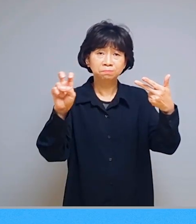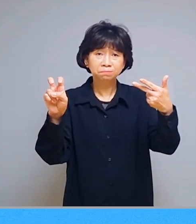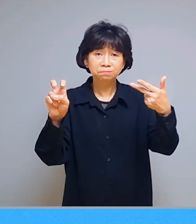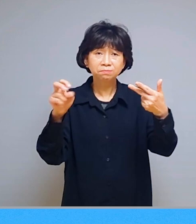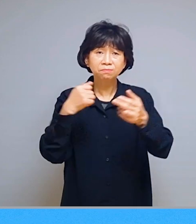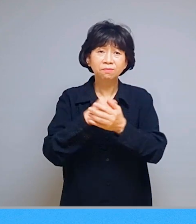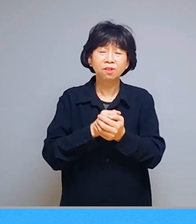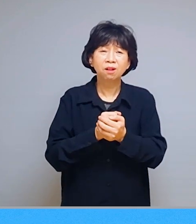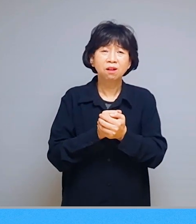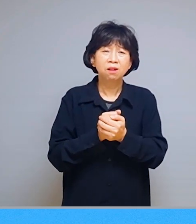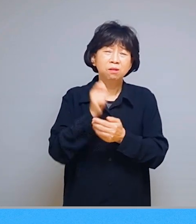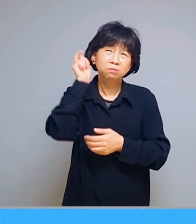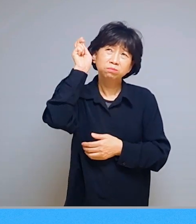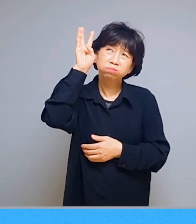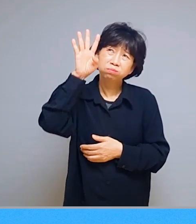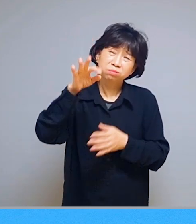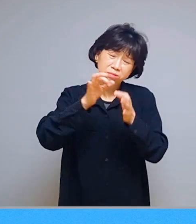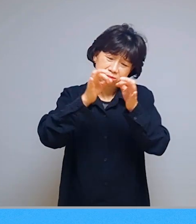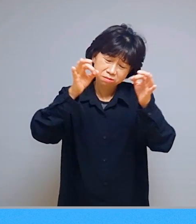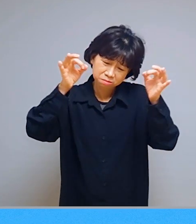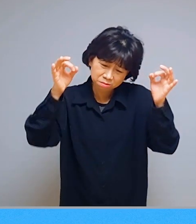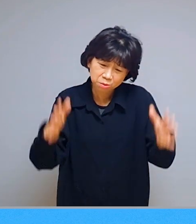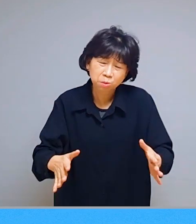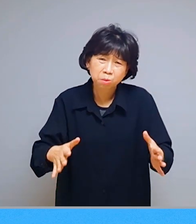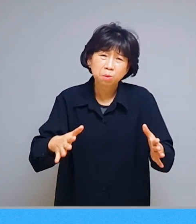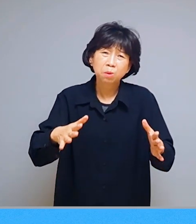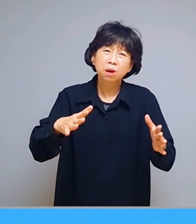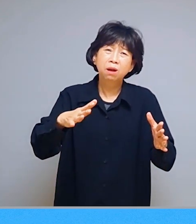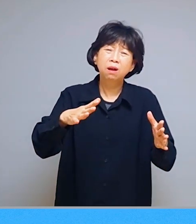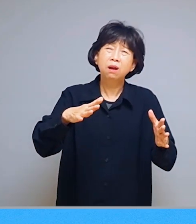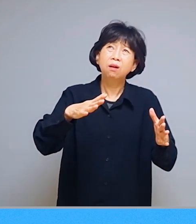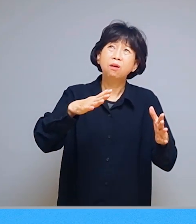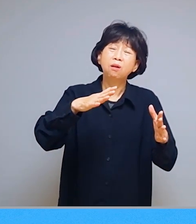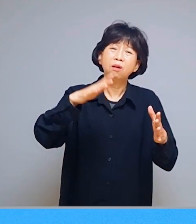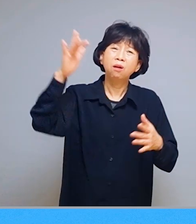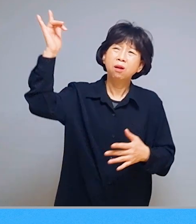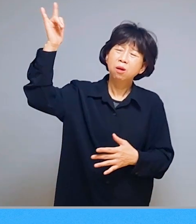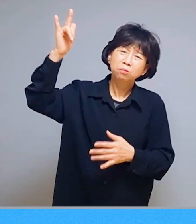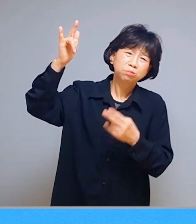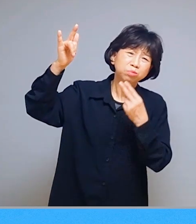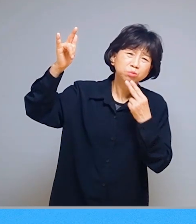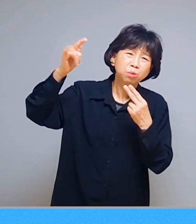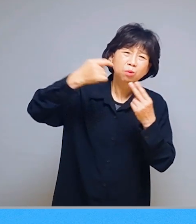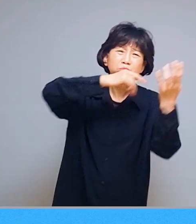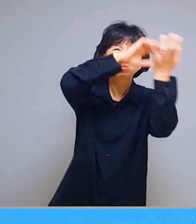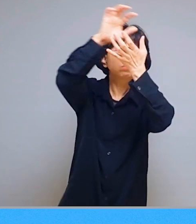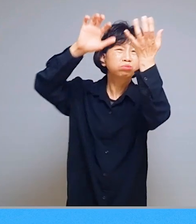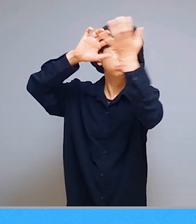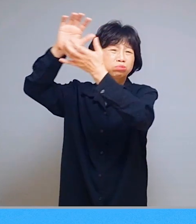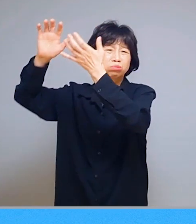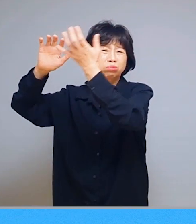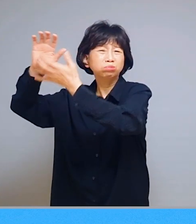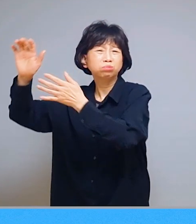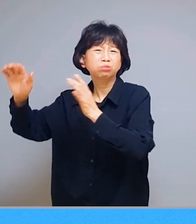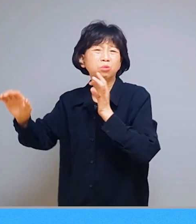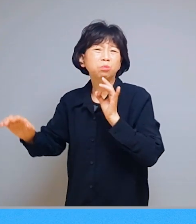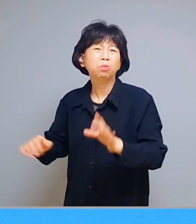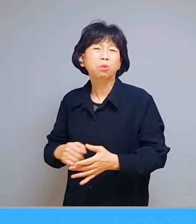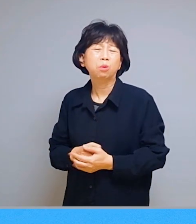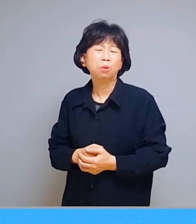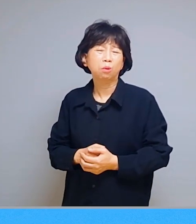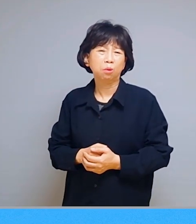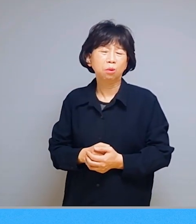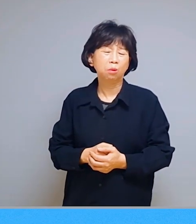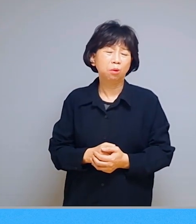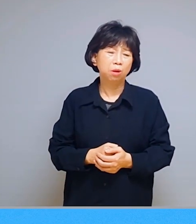별도 보이지 아니하고 큰 풍랑이 그대로 있음에 구원의 여망마저 없어졌더라. 아멘.